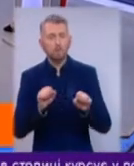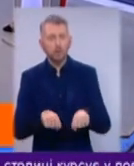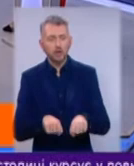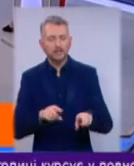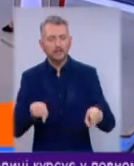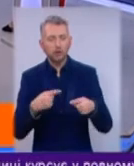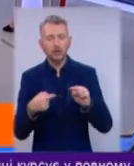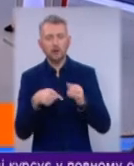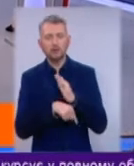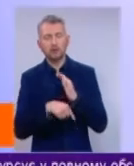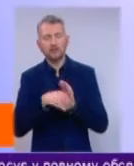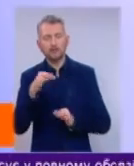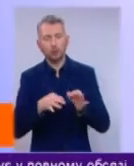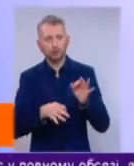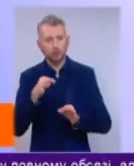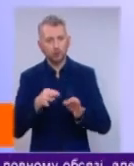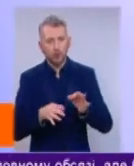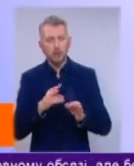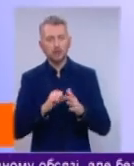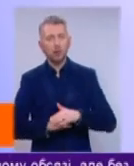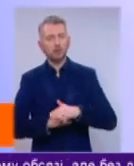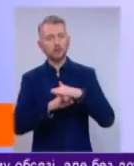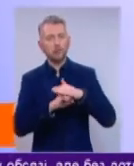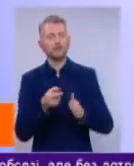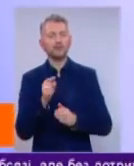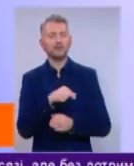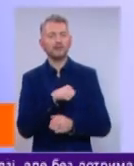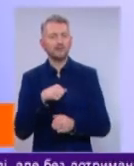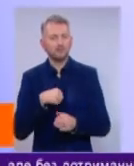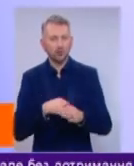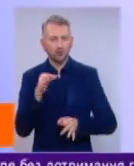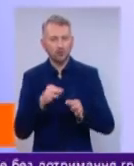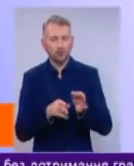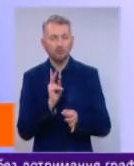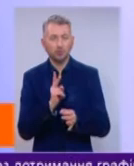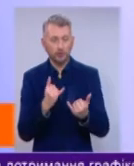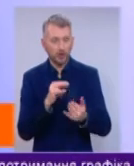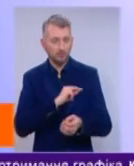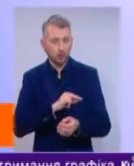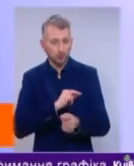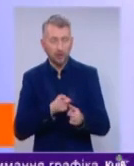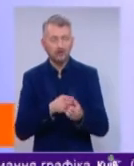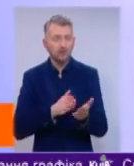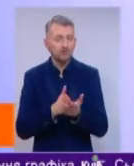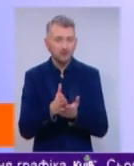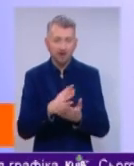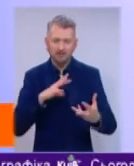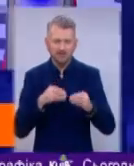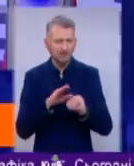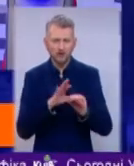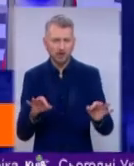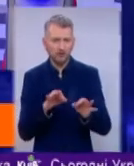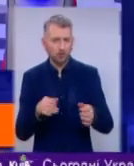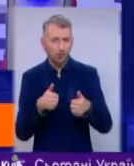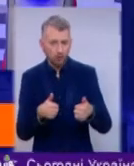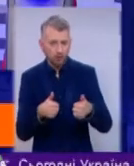створення антикорупційного суду на основі тих самих суддів, які зараз працюють, цей шлях нас не призведе ні до чого хорошого.